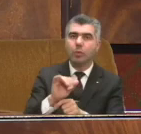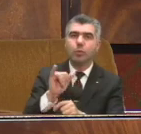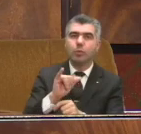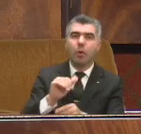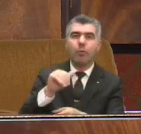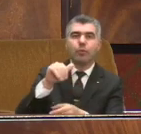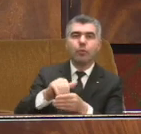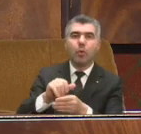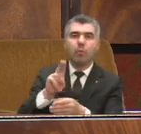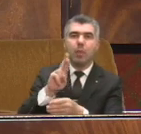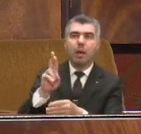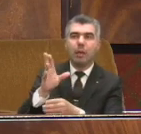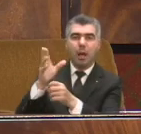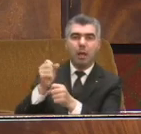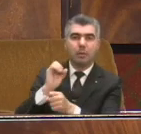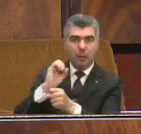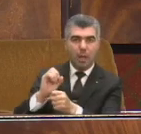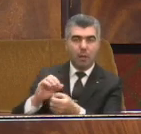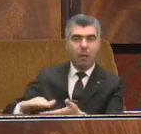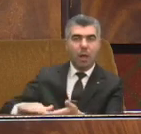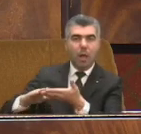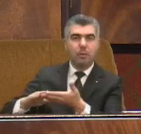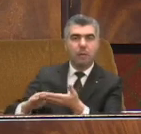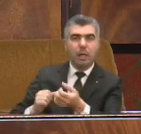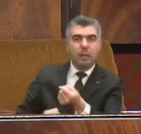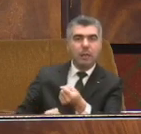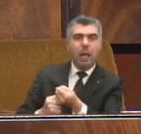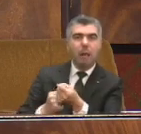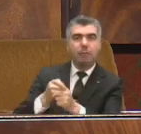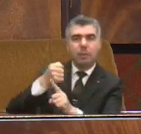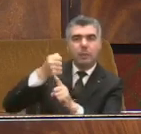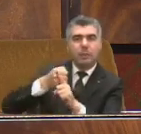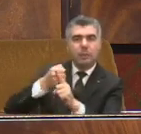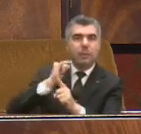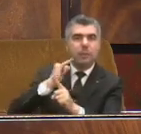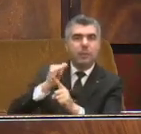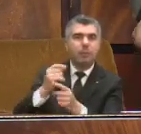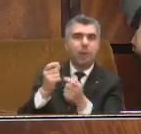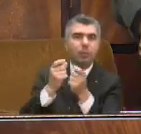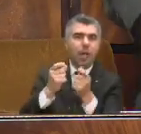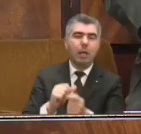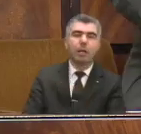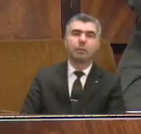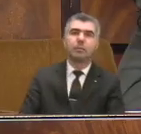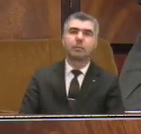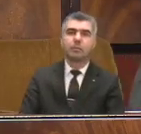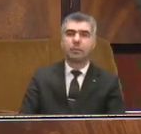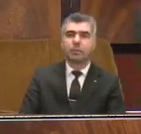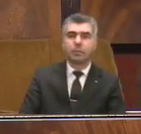صندوق محمد السادس للاستثمار في مواصلة دعم المجهود الاستثماري في بلادنا.